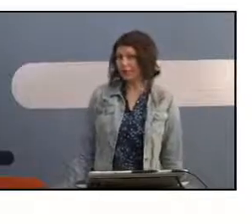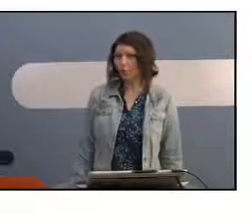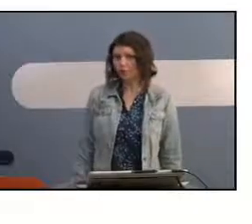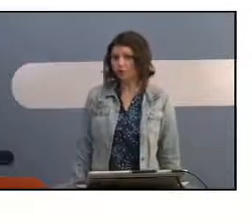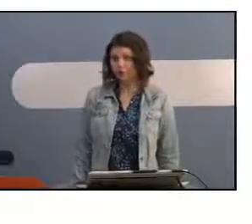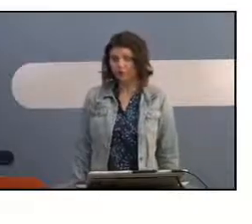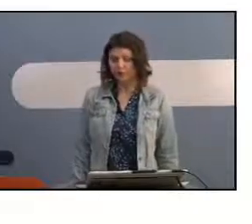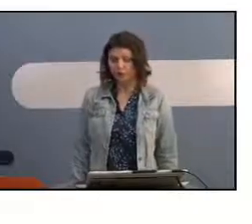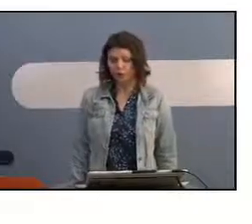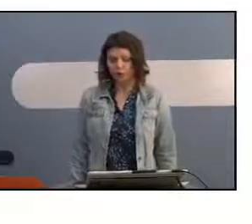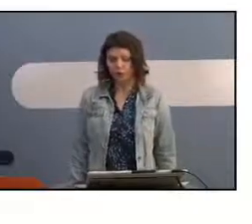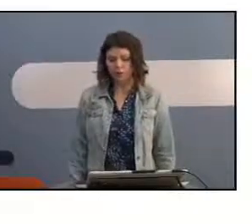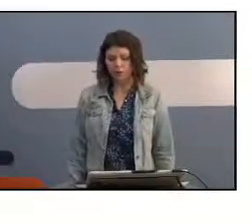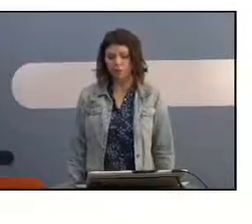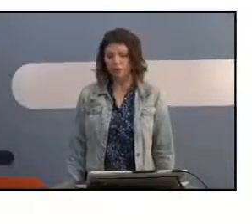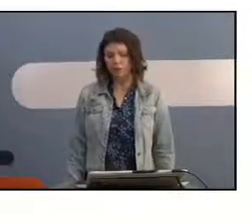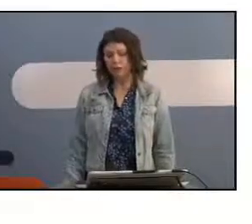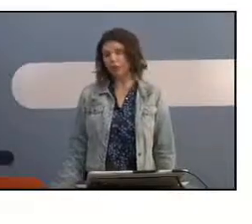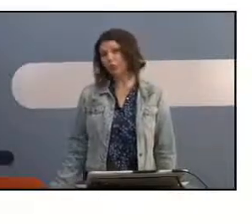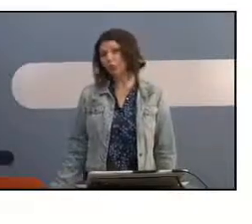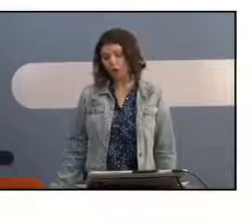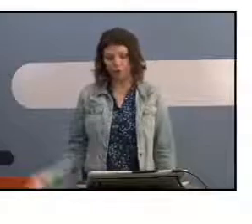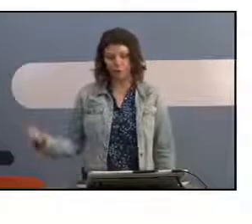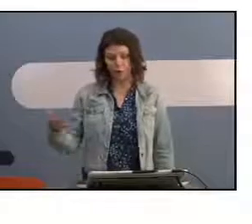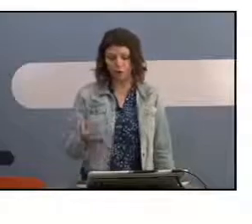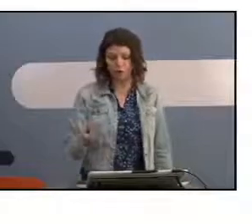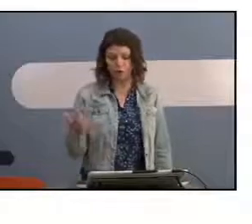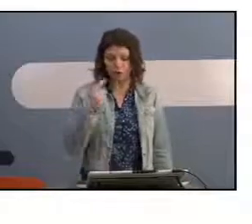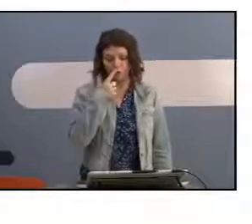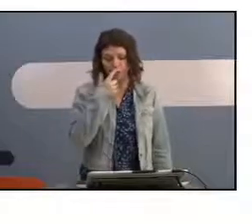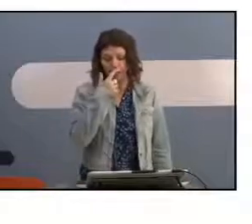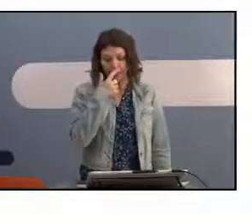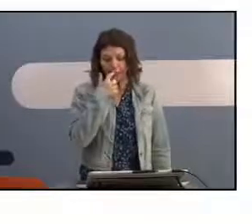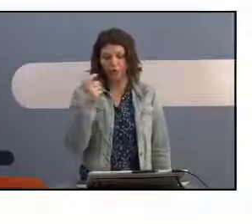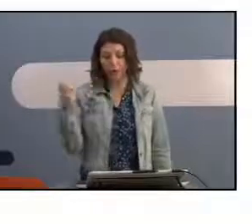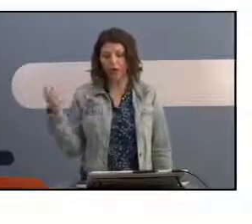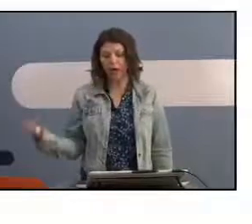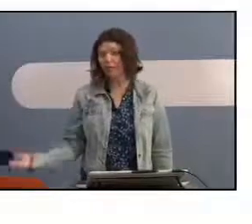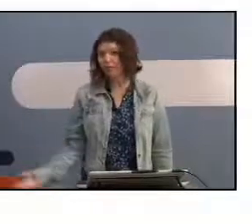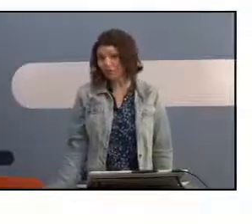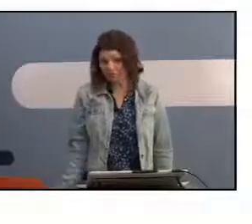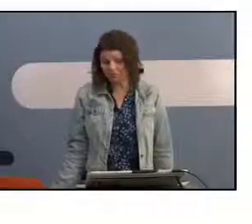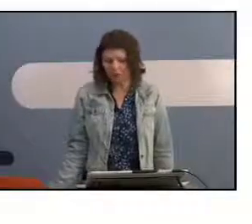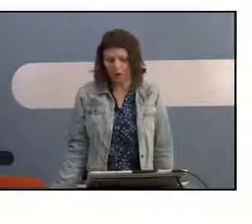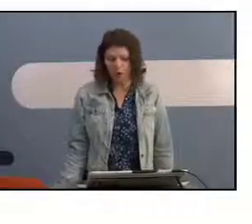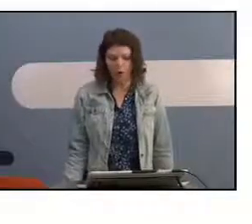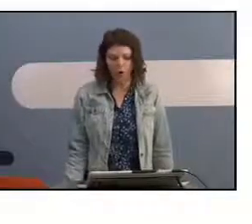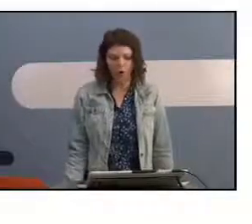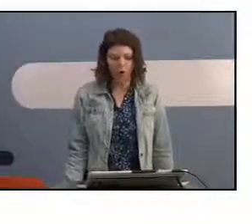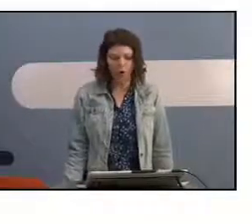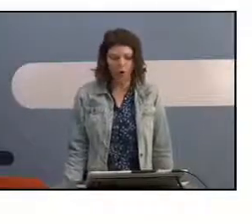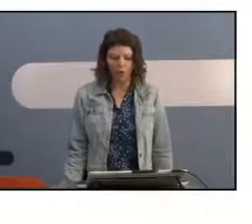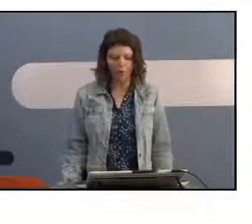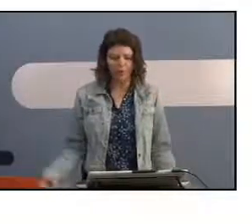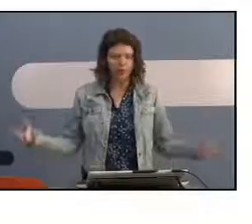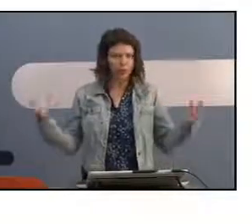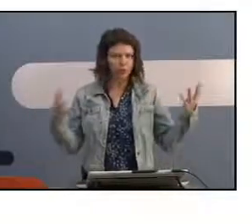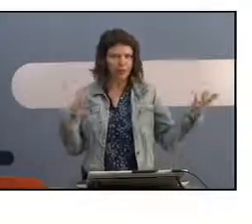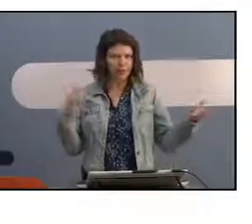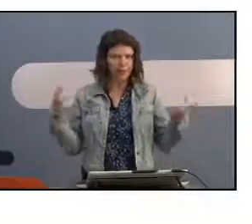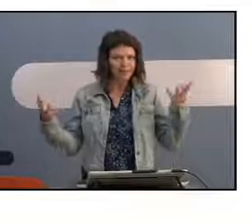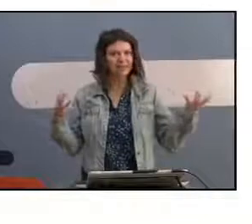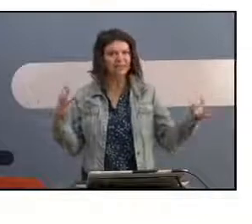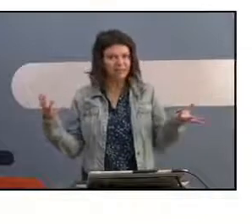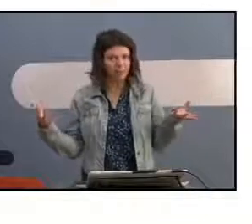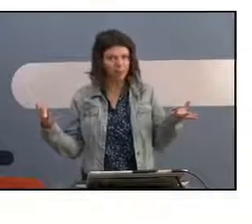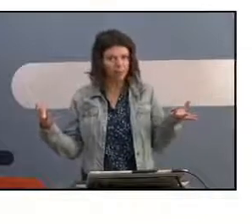איזה זכות נפגעת פה אם יחליטו לא לבדוק, כמו שכתוב, את כל הערבים, או יהיה איזושהי